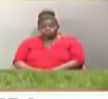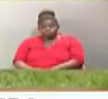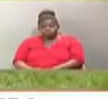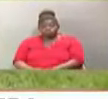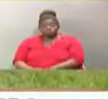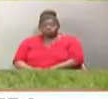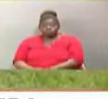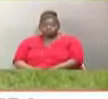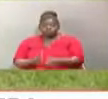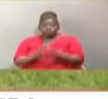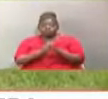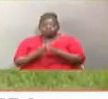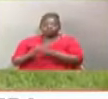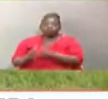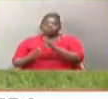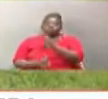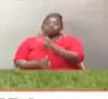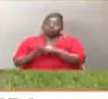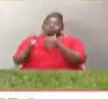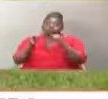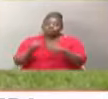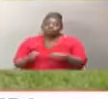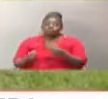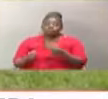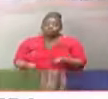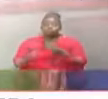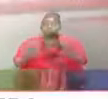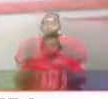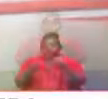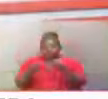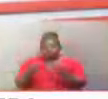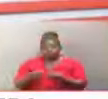bweyanza, Katonda agira abakola ki, abongera mu maaso.